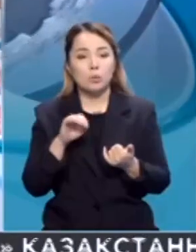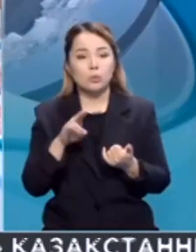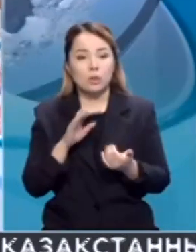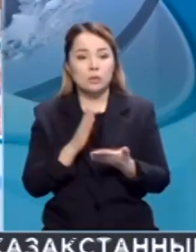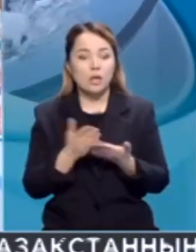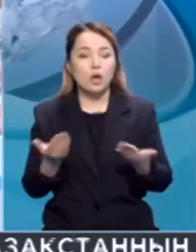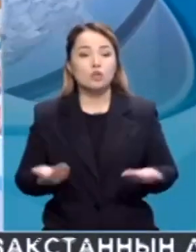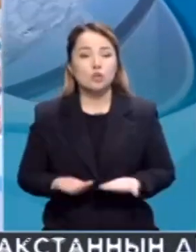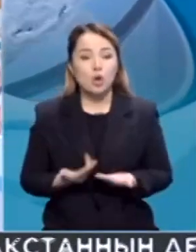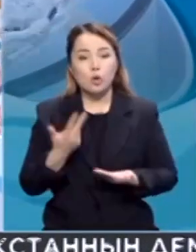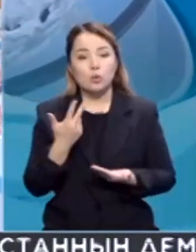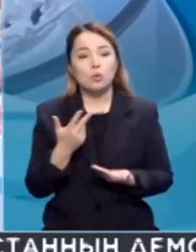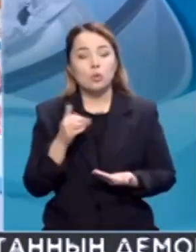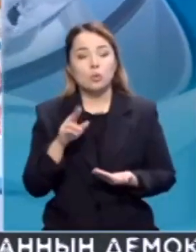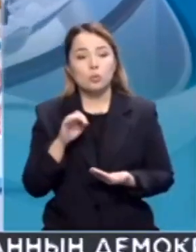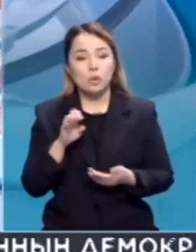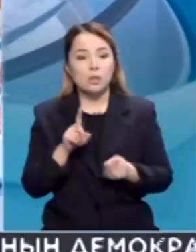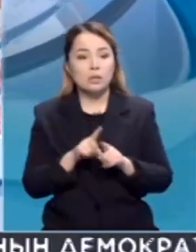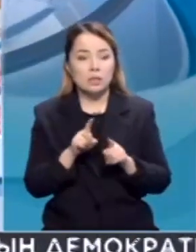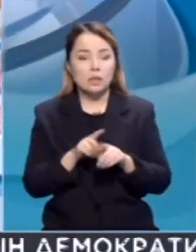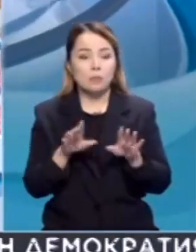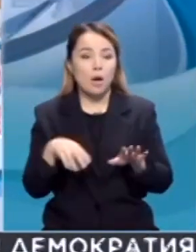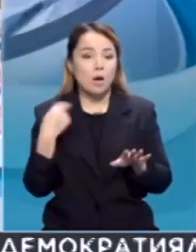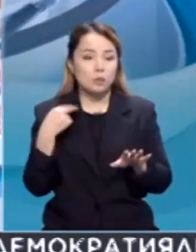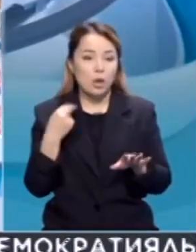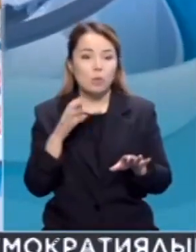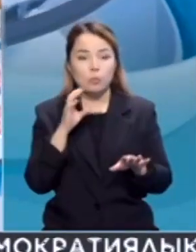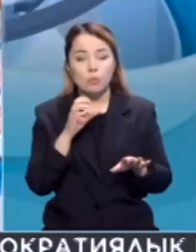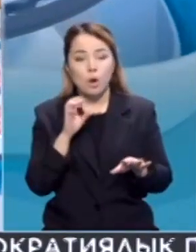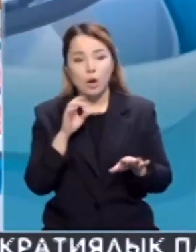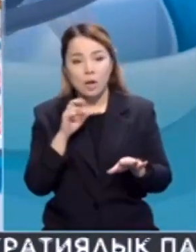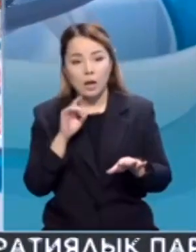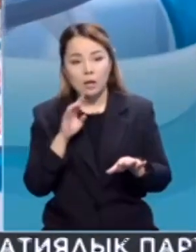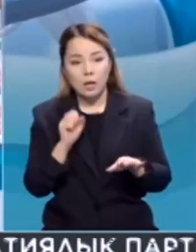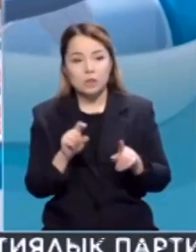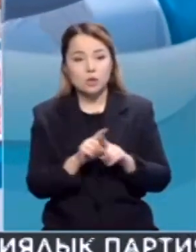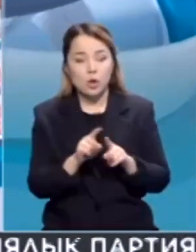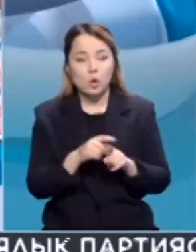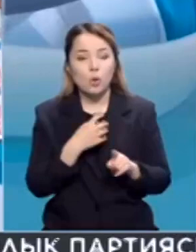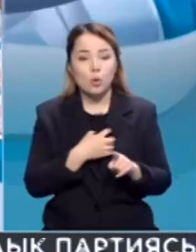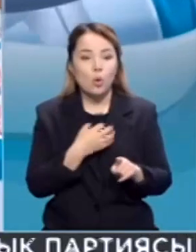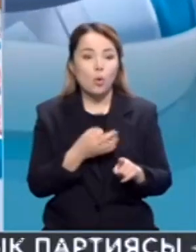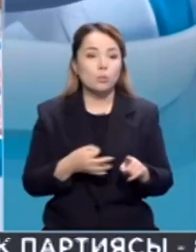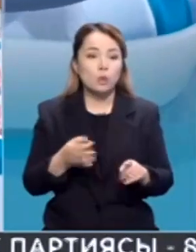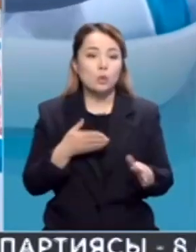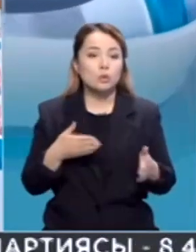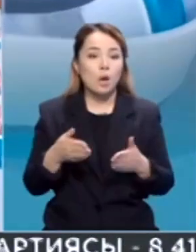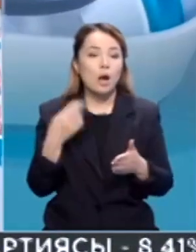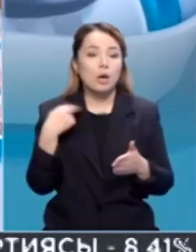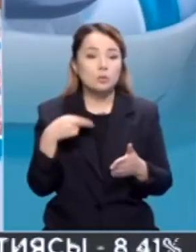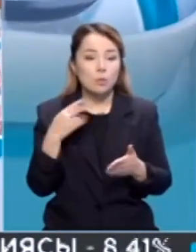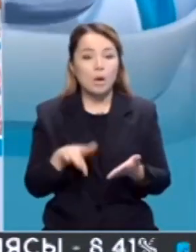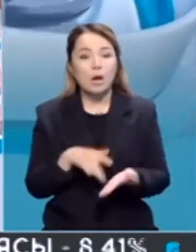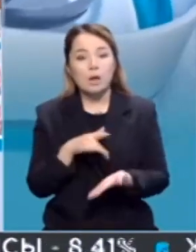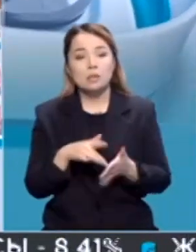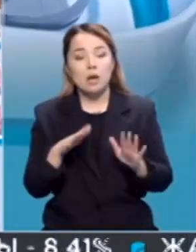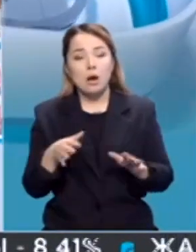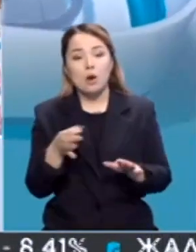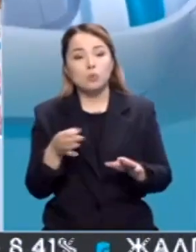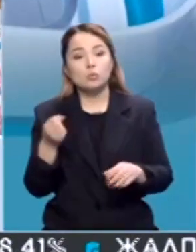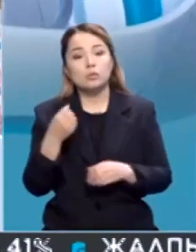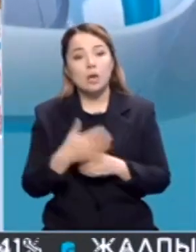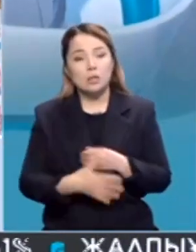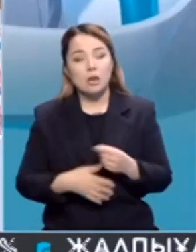тұрғындарына Үшқұдық ауылы арқылы Ақтөбе, Болгар, Шұбарқұдық облыстық маңызы бар жолға Ақтөбе қаласына, аудан